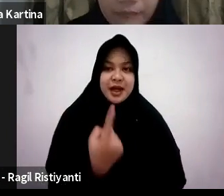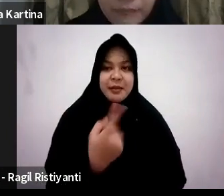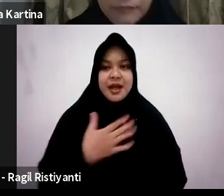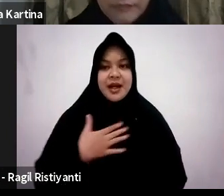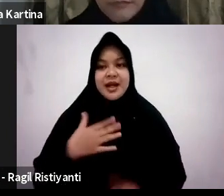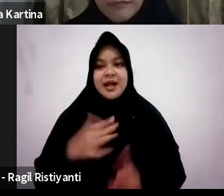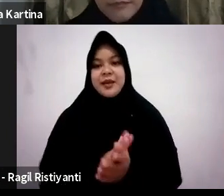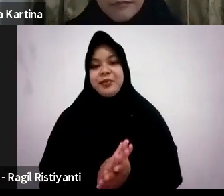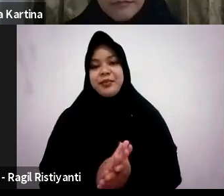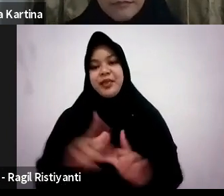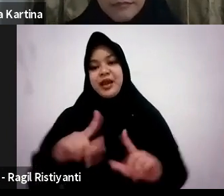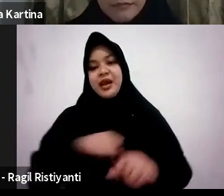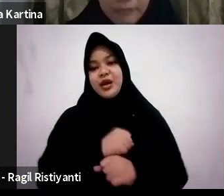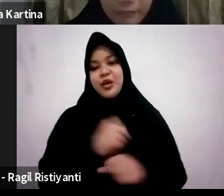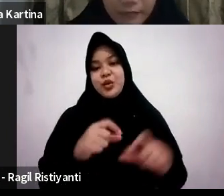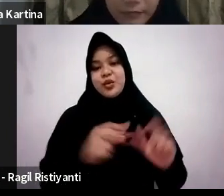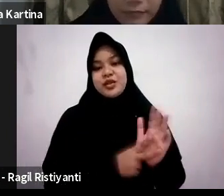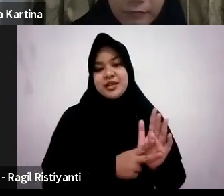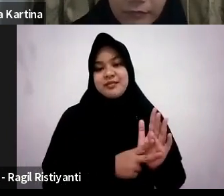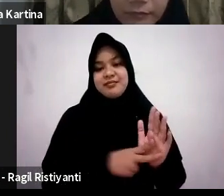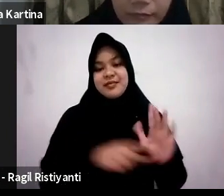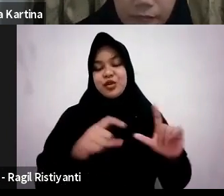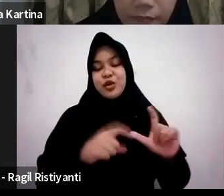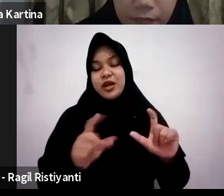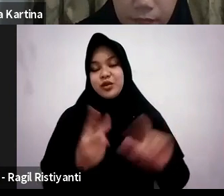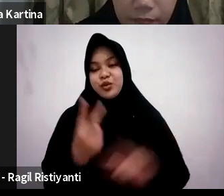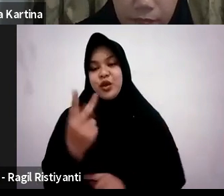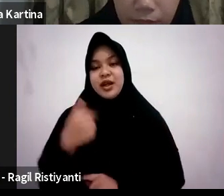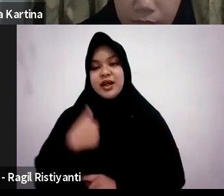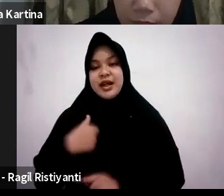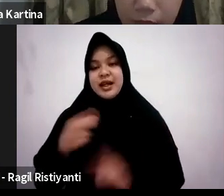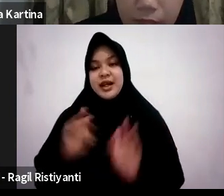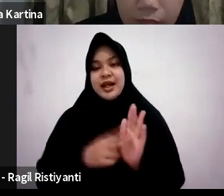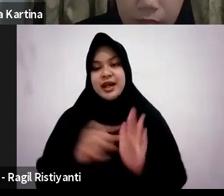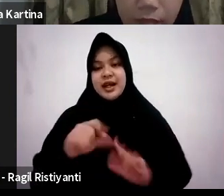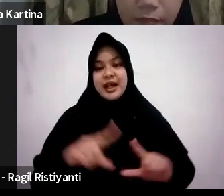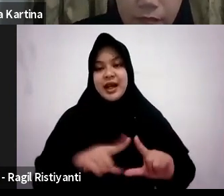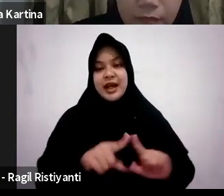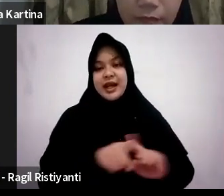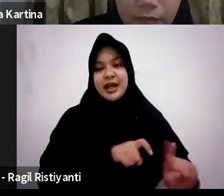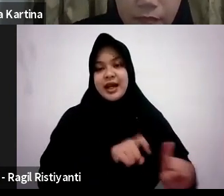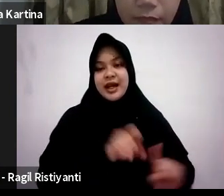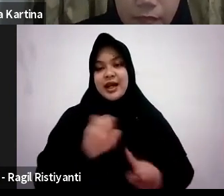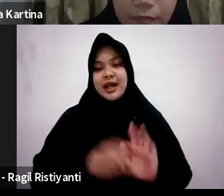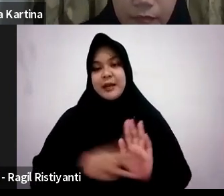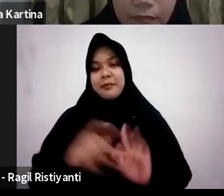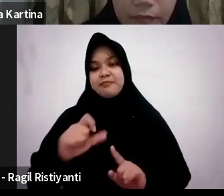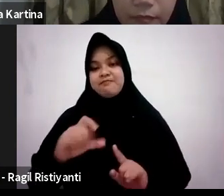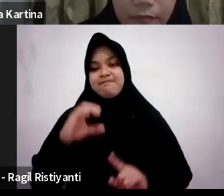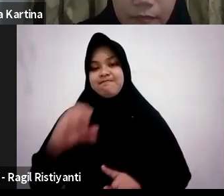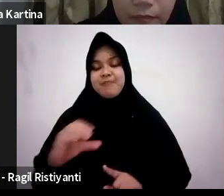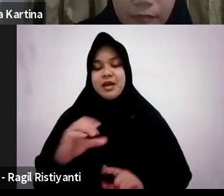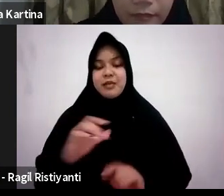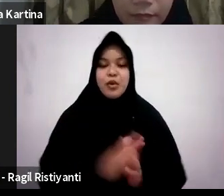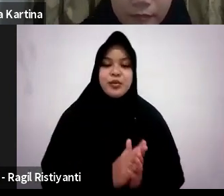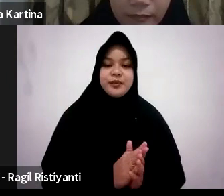Agustin selaku sutradara dan produser dan ada Mbak Ila dari in the selaku impact produser kemudian yang